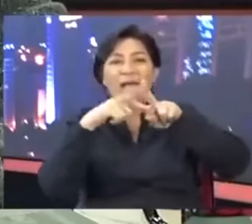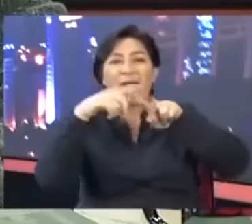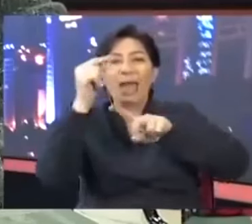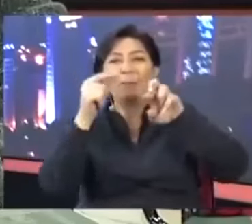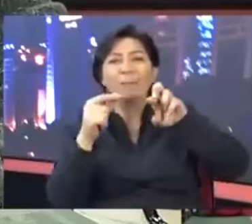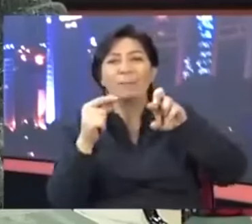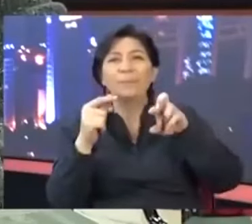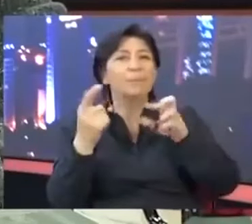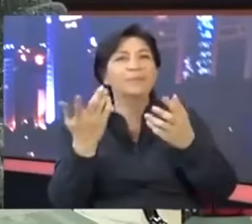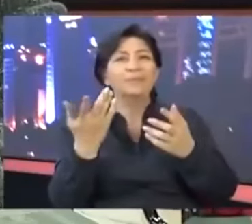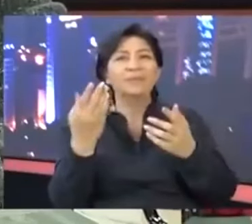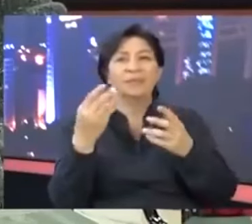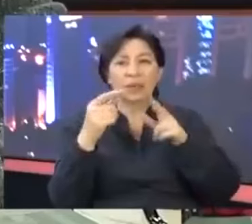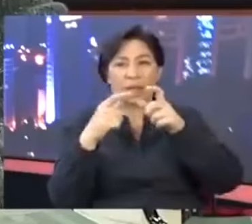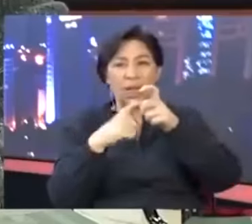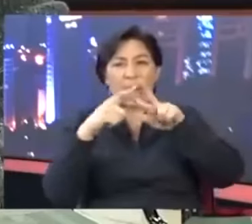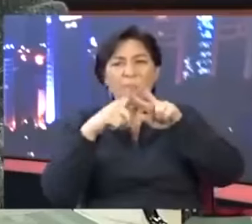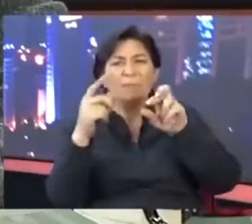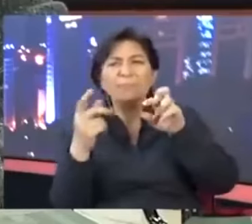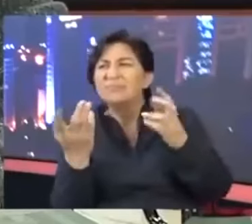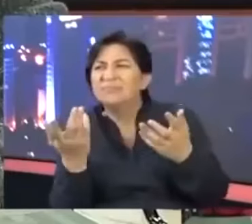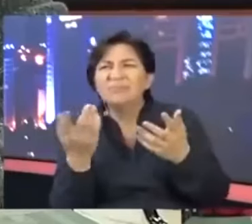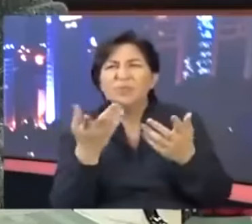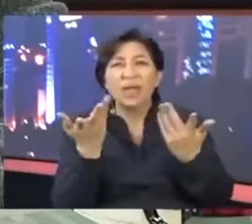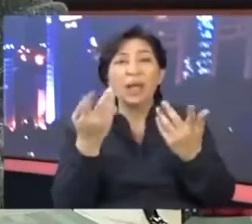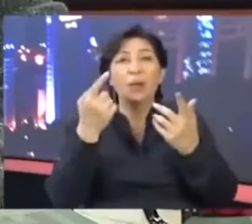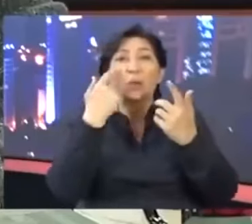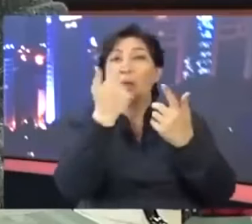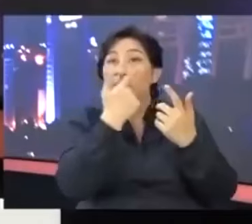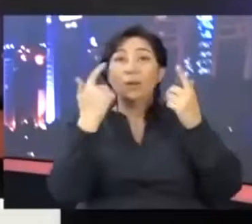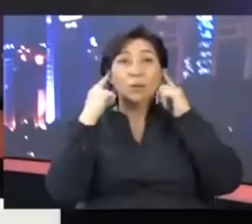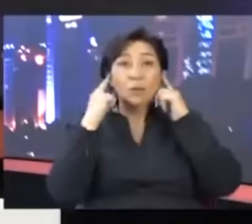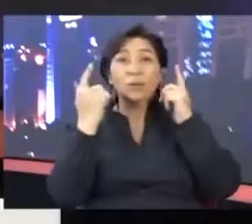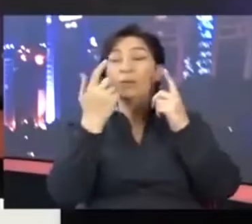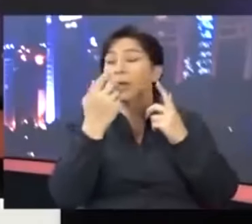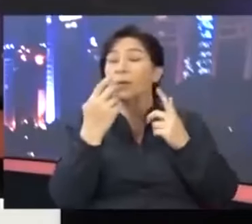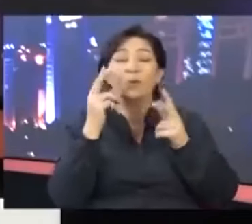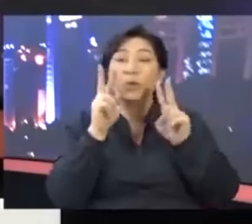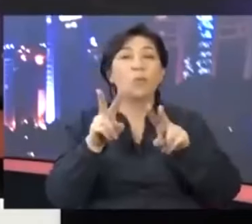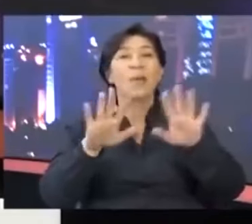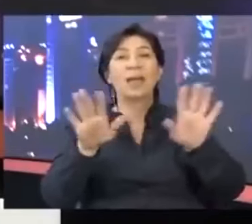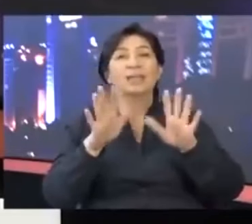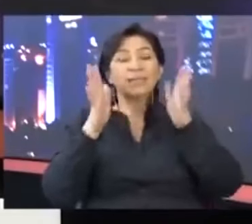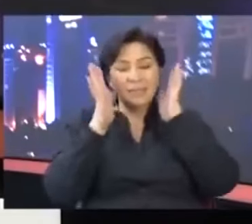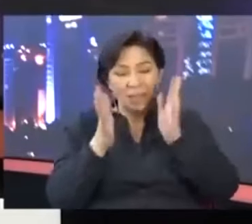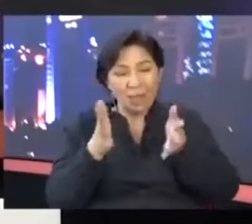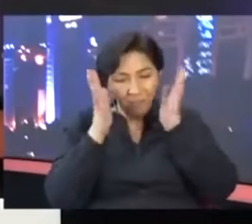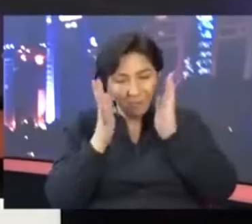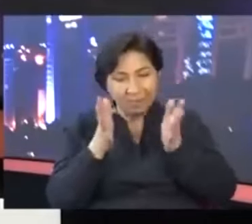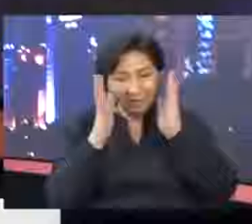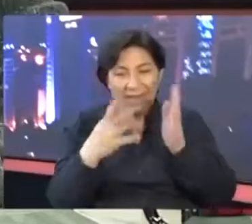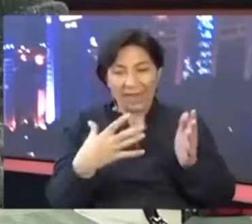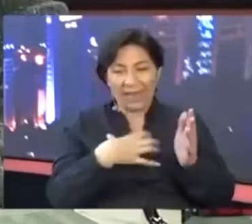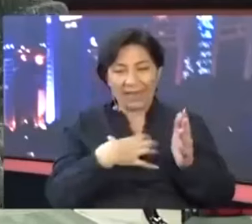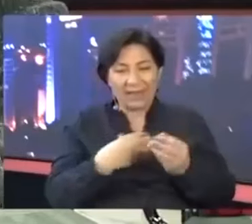bırakıyorlar yeni nesil mesela gayp kelimesini anlamıyor burada duy organlarıyla algılanamayan demek kayp görülmeyeni de o anl namazı kılarlar kendilerine